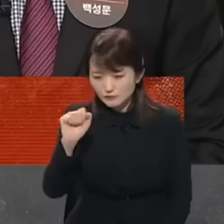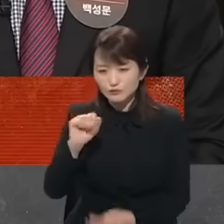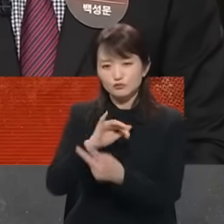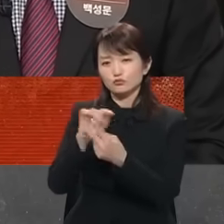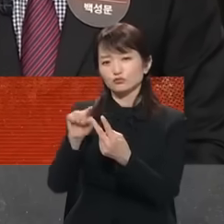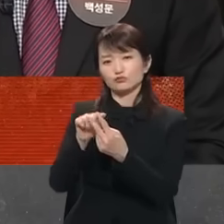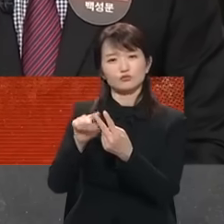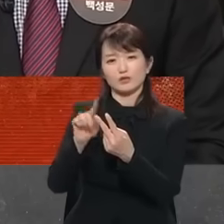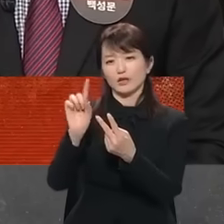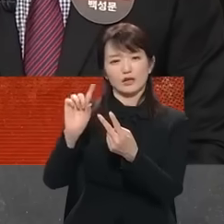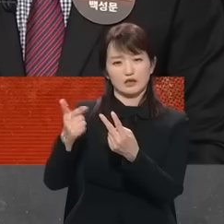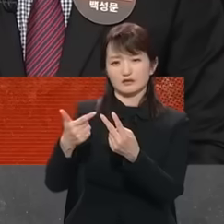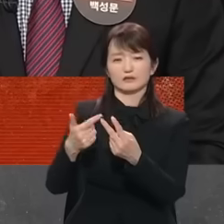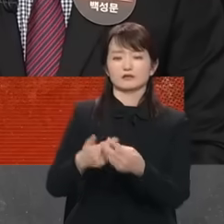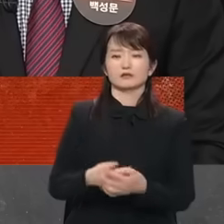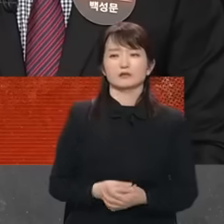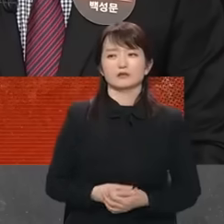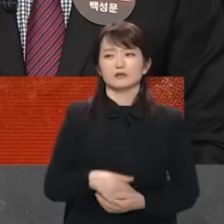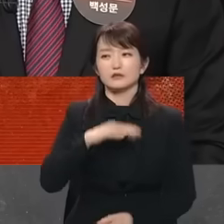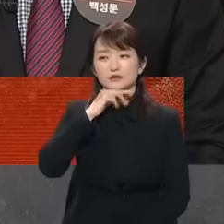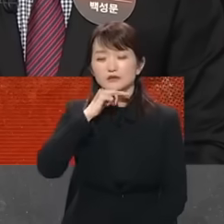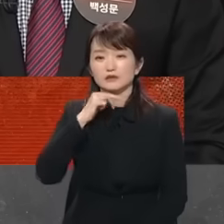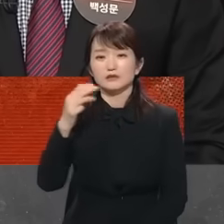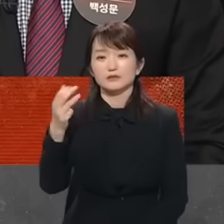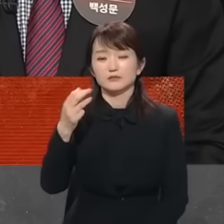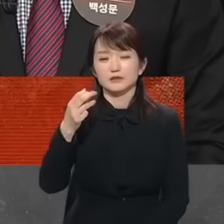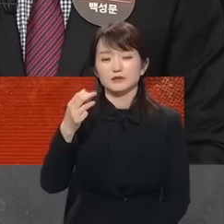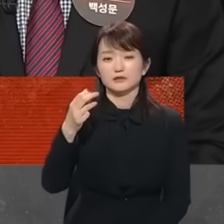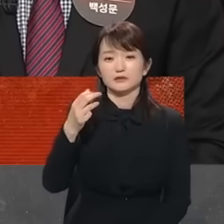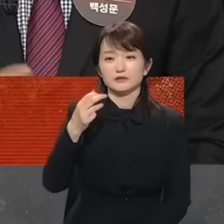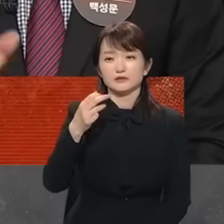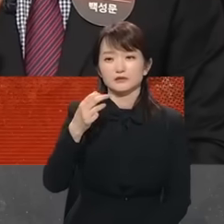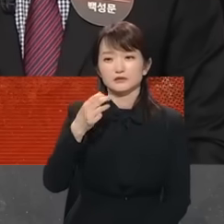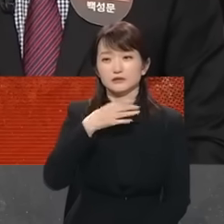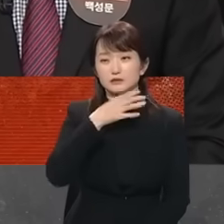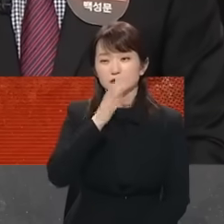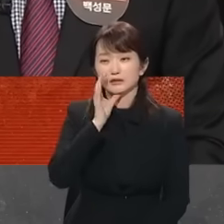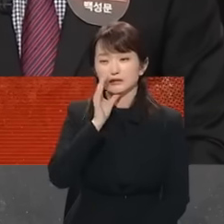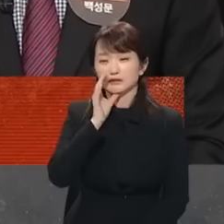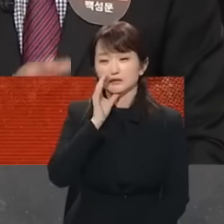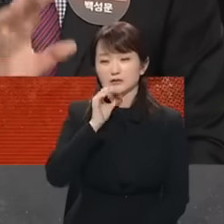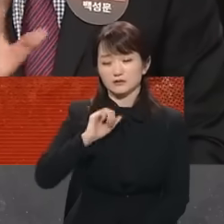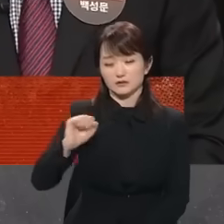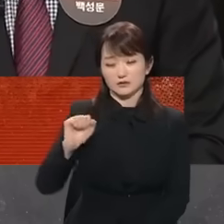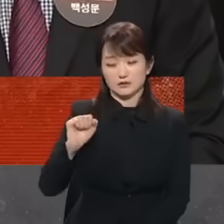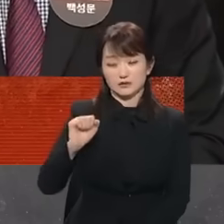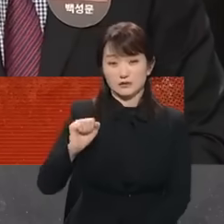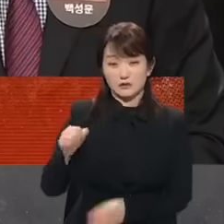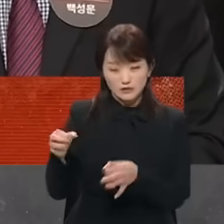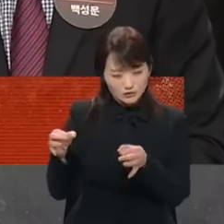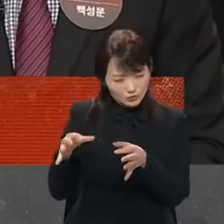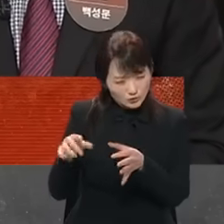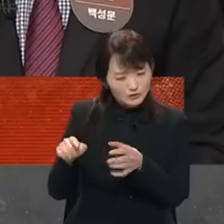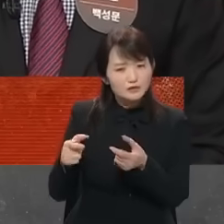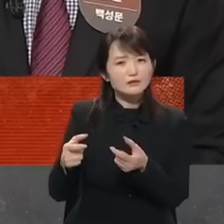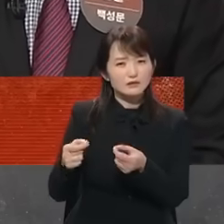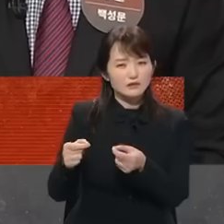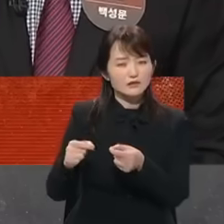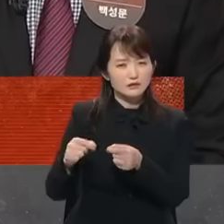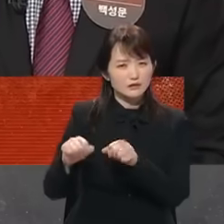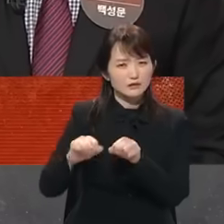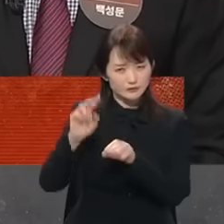아니었다고 합니다 아 그까 80대 이제 고령 운전자 분께서 순간적으로 그랬던 것이 아닌가 뭐 추정은 여러 가지 해볼 수 있는데